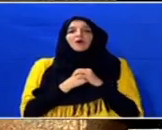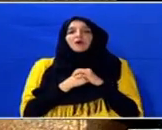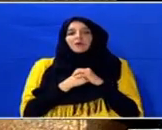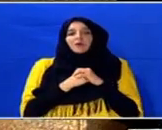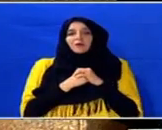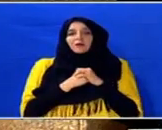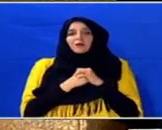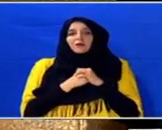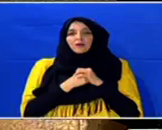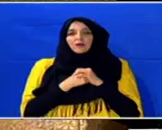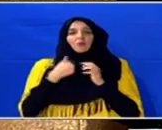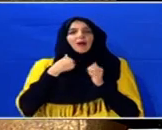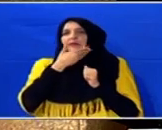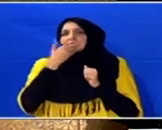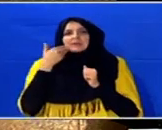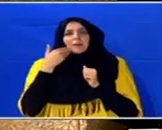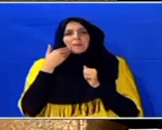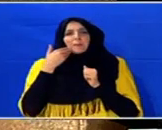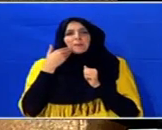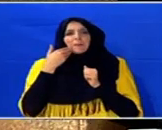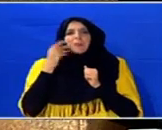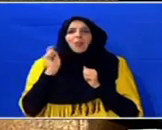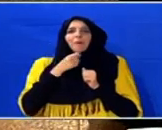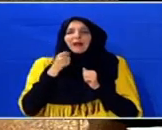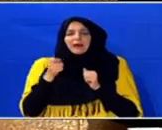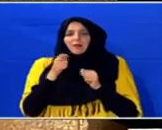قلت لك صمتهم عادي ما فطرتش فيهم. نعم.